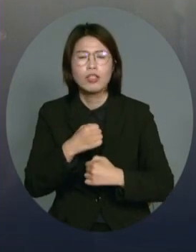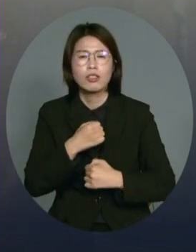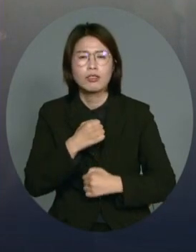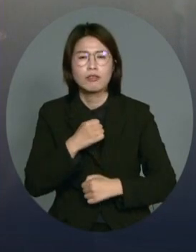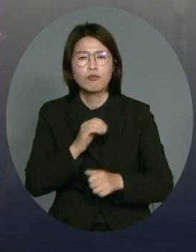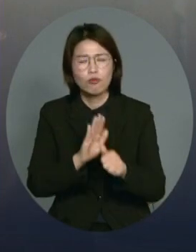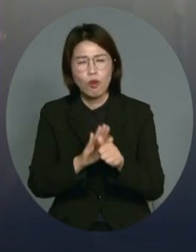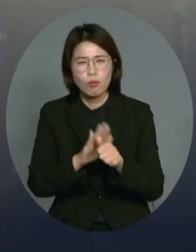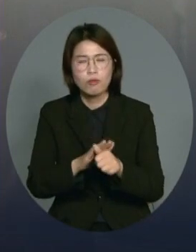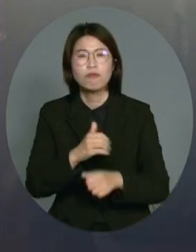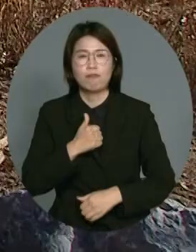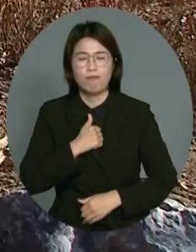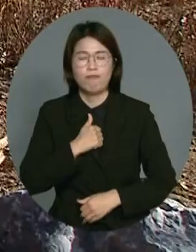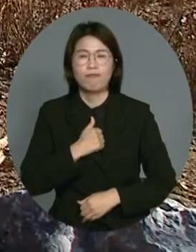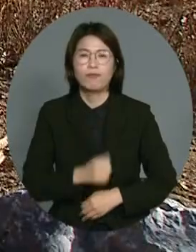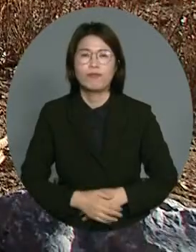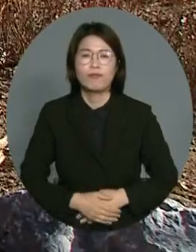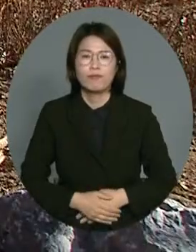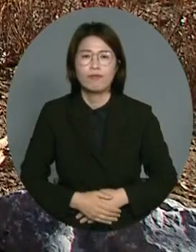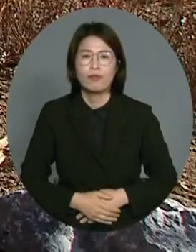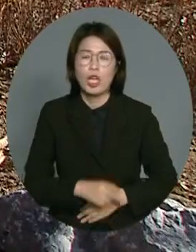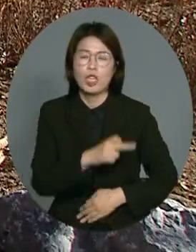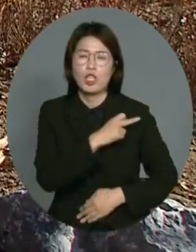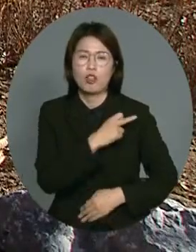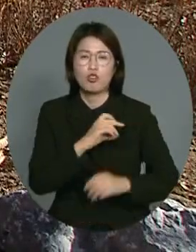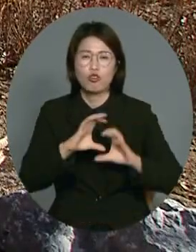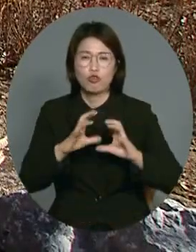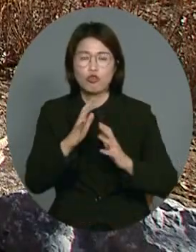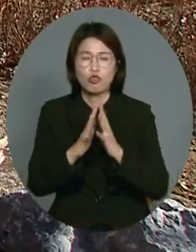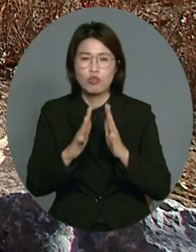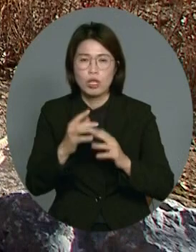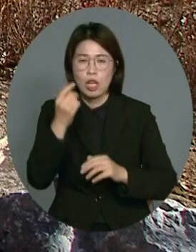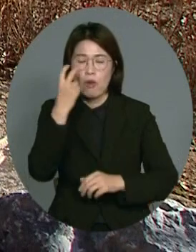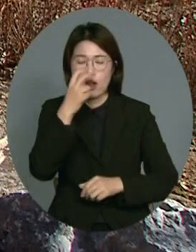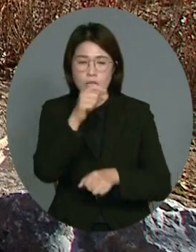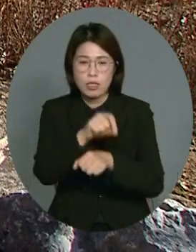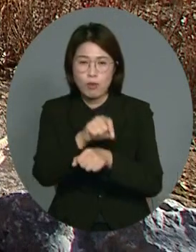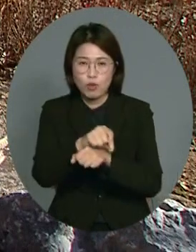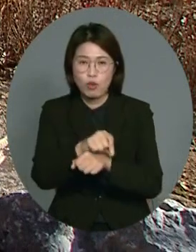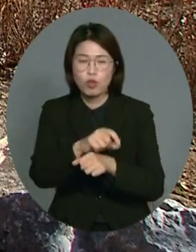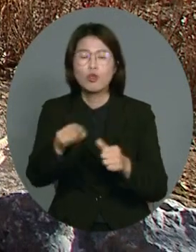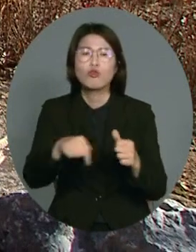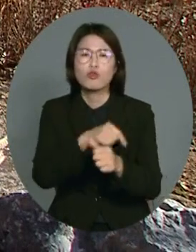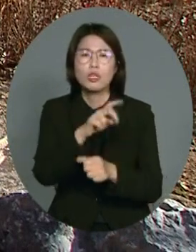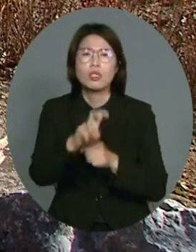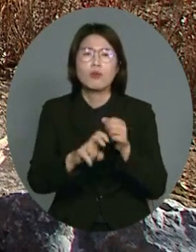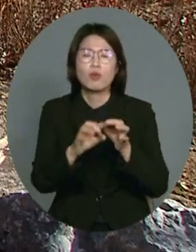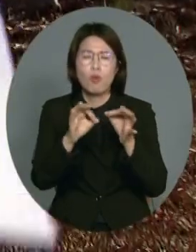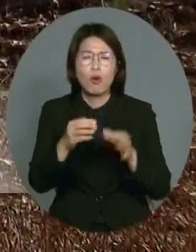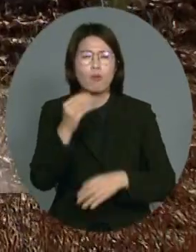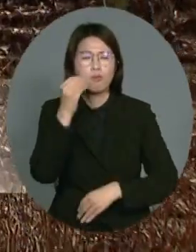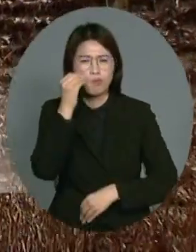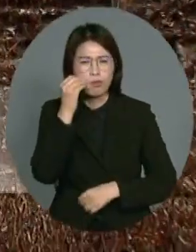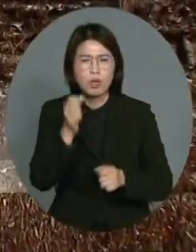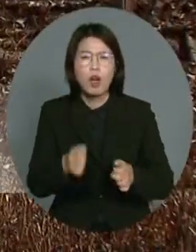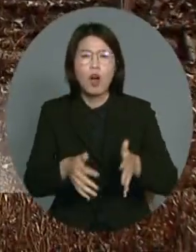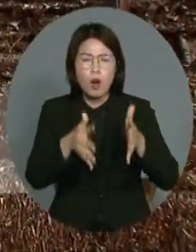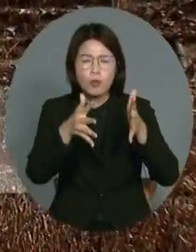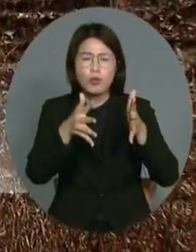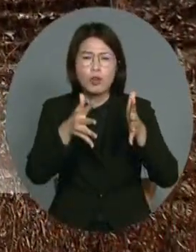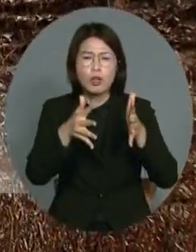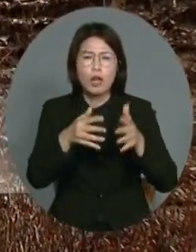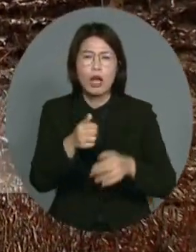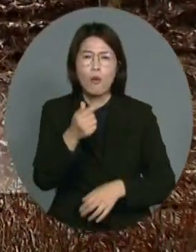했다 하는 그런 자부심도 가지고 영주 국일인관리소는 최근 채석장 일원에 20여년간 방치됐던 건물과